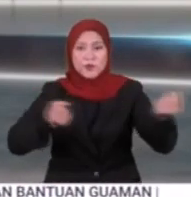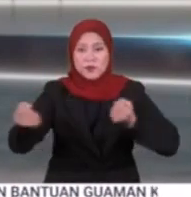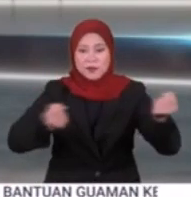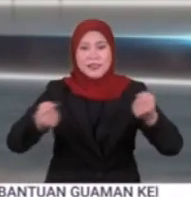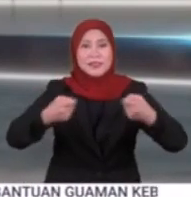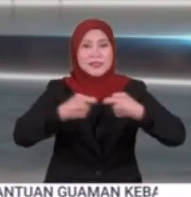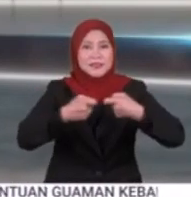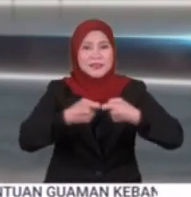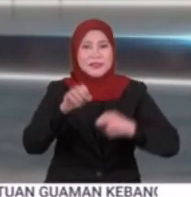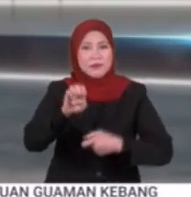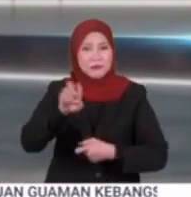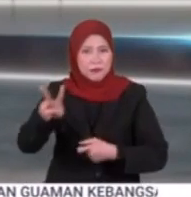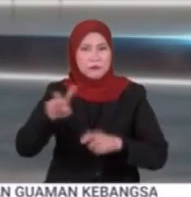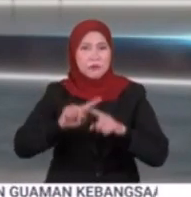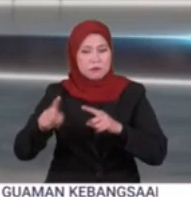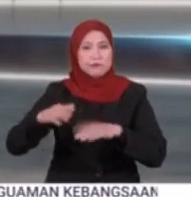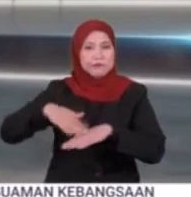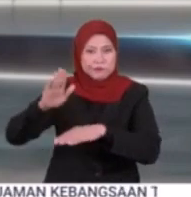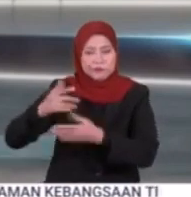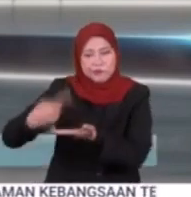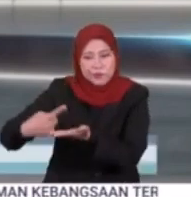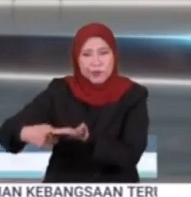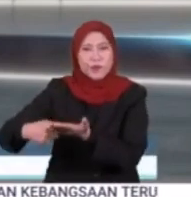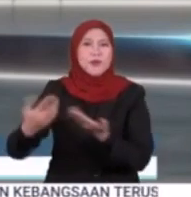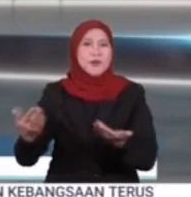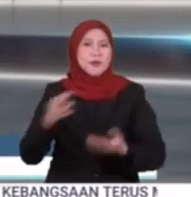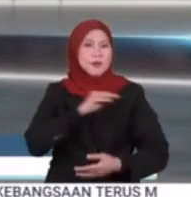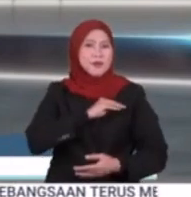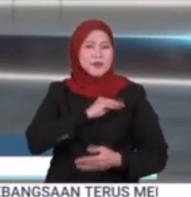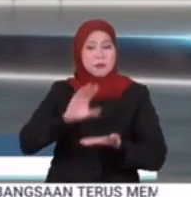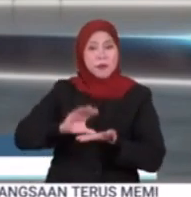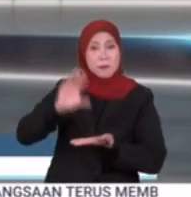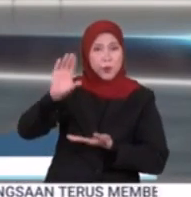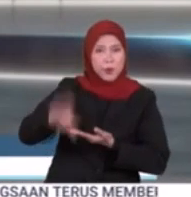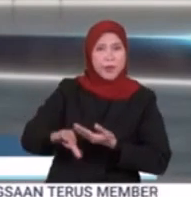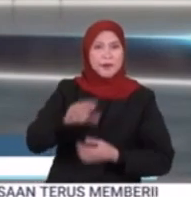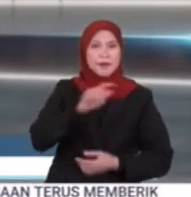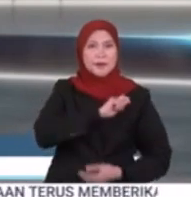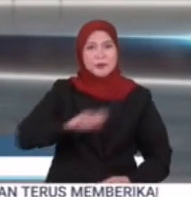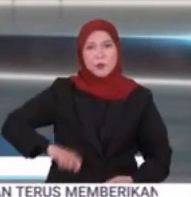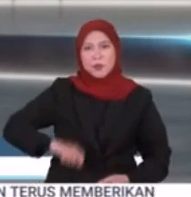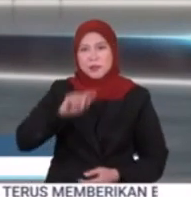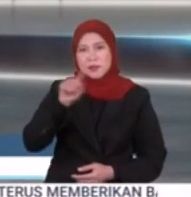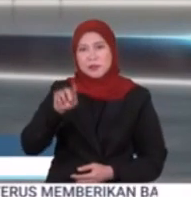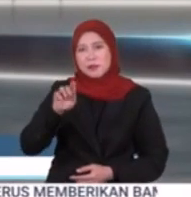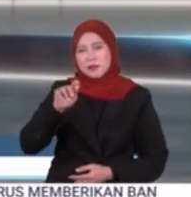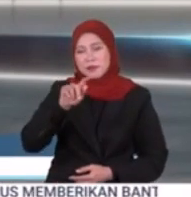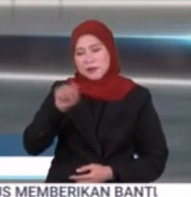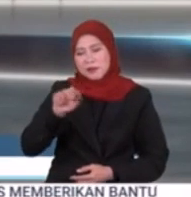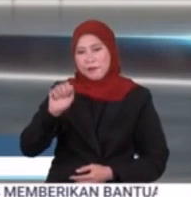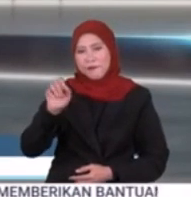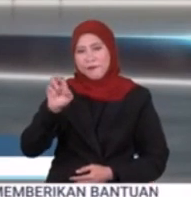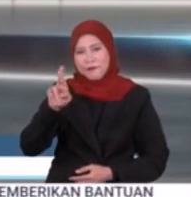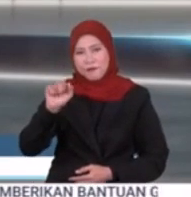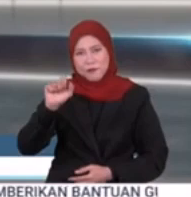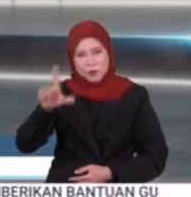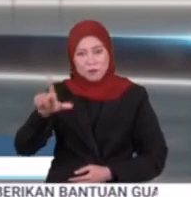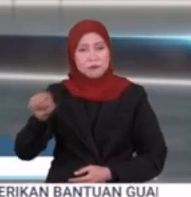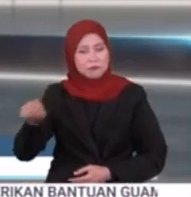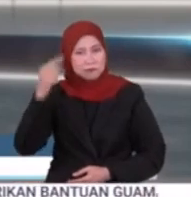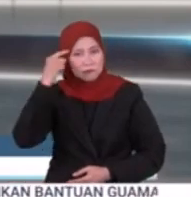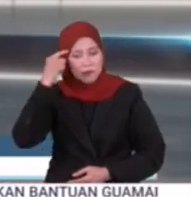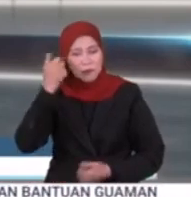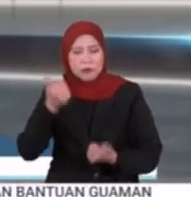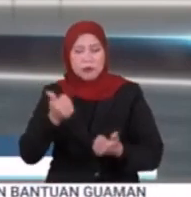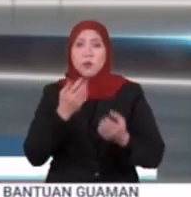elektrik EV, malah lebih daripada itu. Menteri Pelaburan, Perdagangan dan Industri Tengku Datuk Seri Zafrul Tengku Abdul Aziz berpendapat banyak